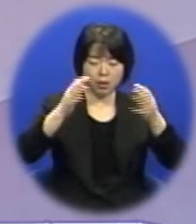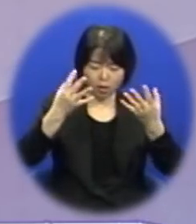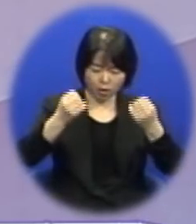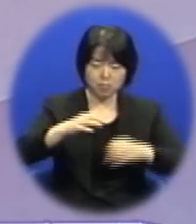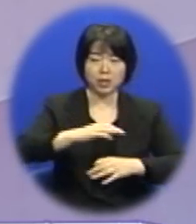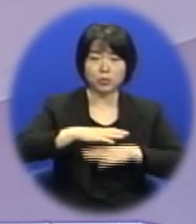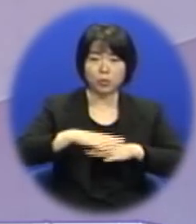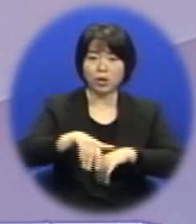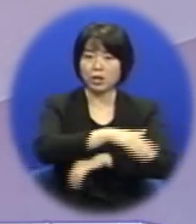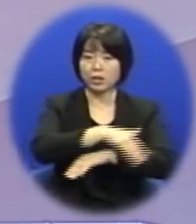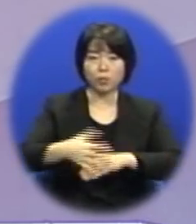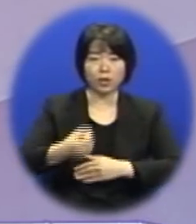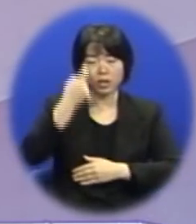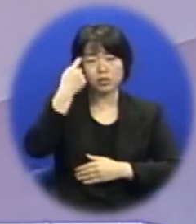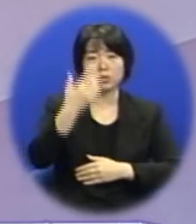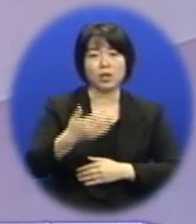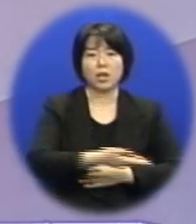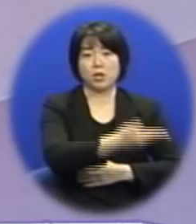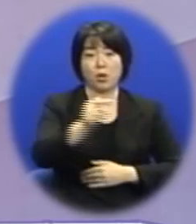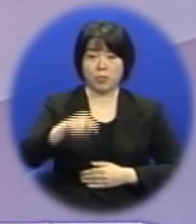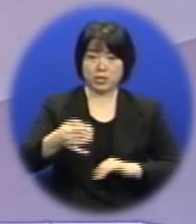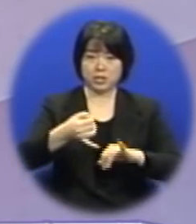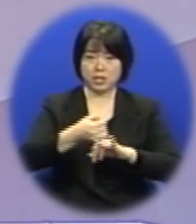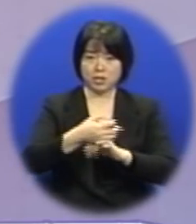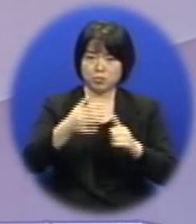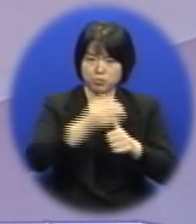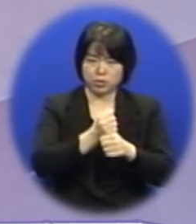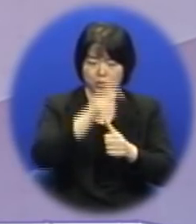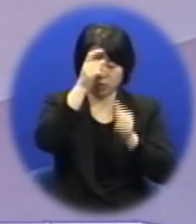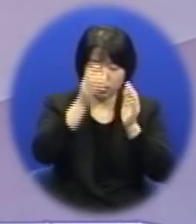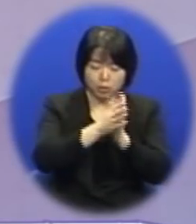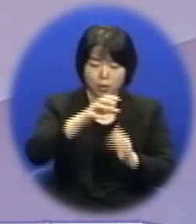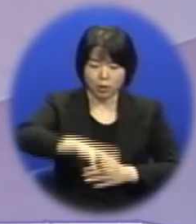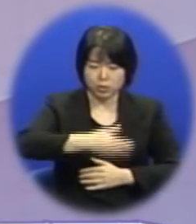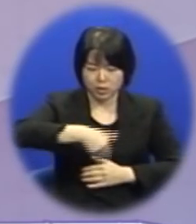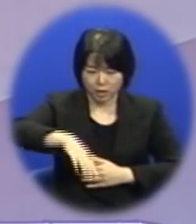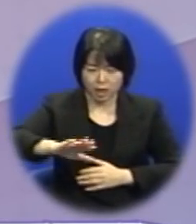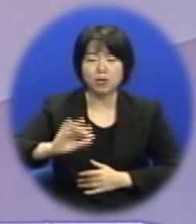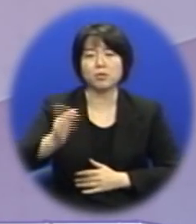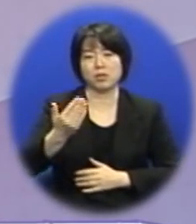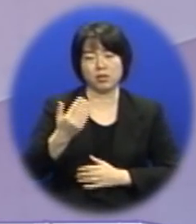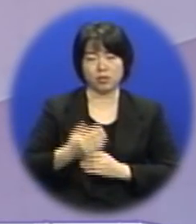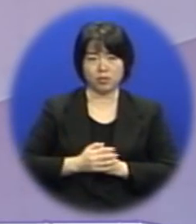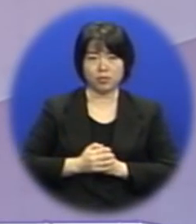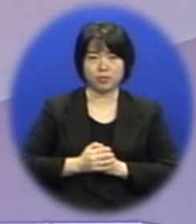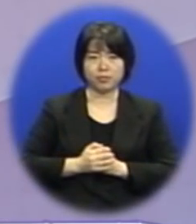계신다. 여러분이 그 약속을 붙잡고 기도하는 자리로 나가시기만 하면 됩니다.